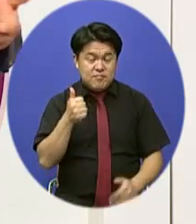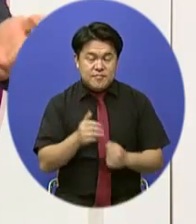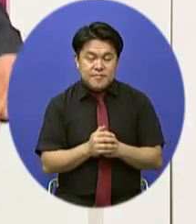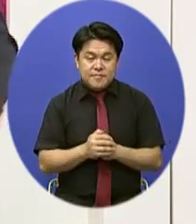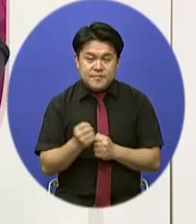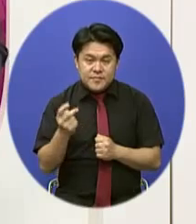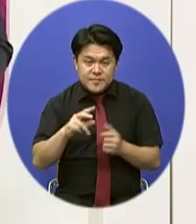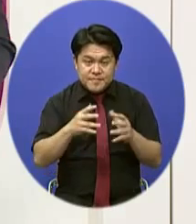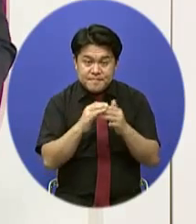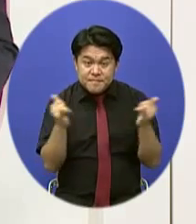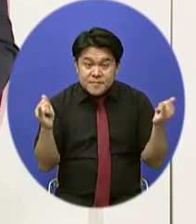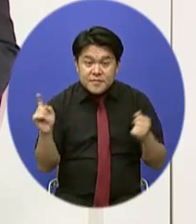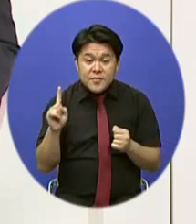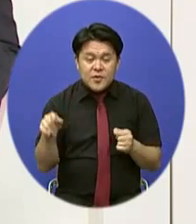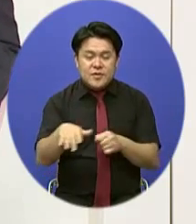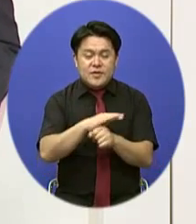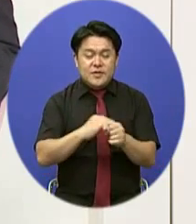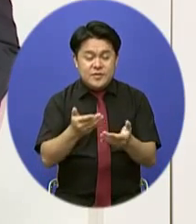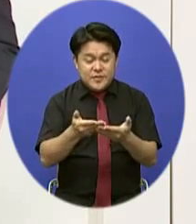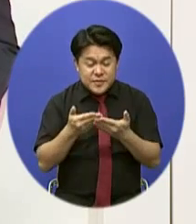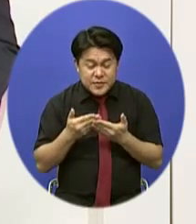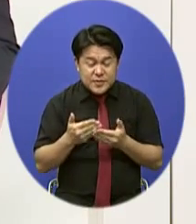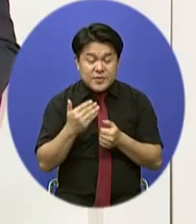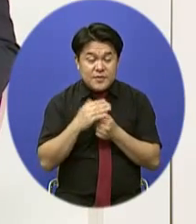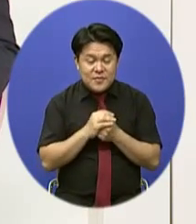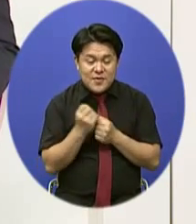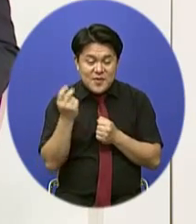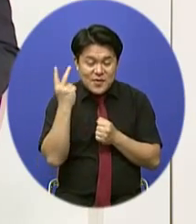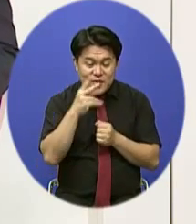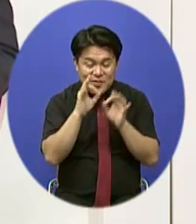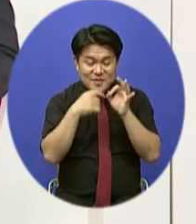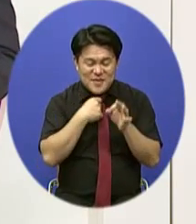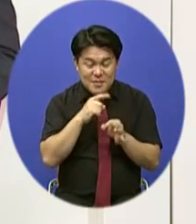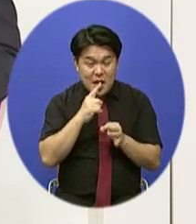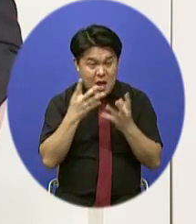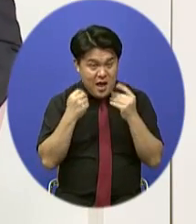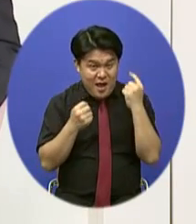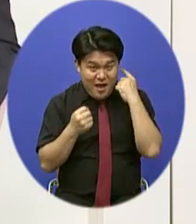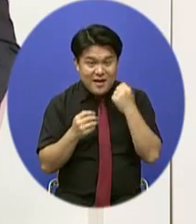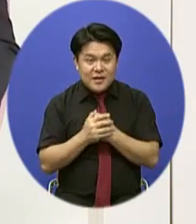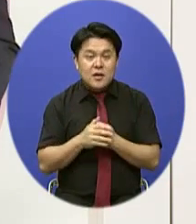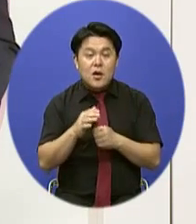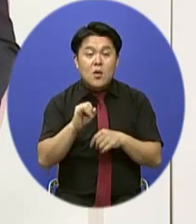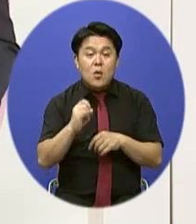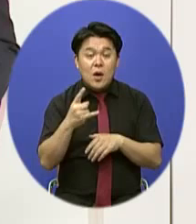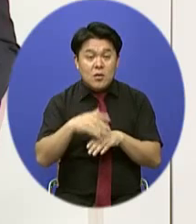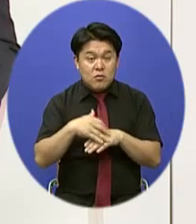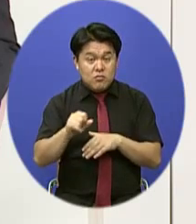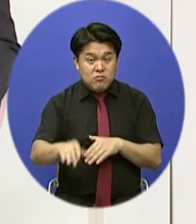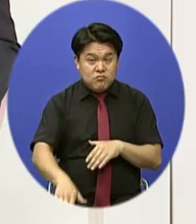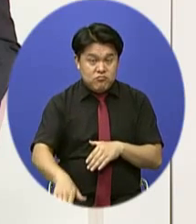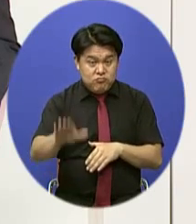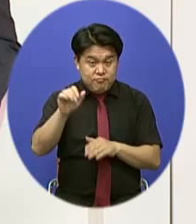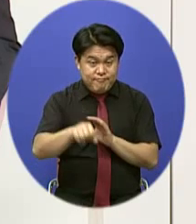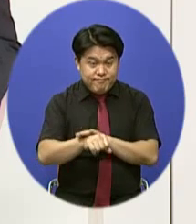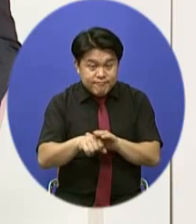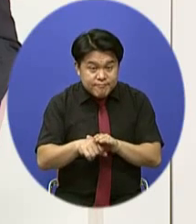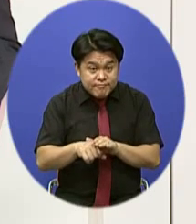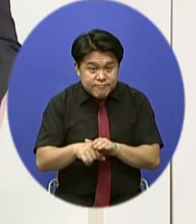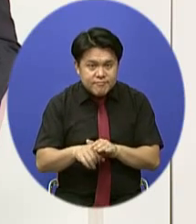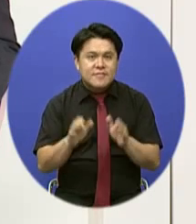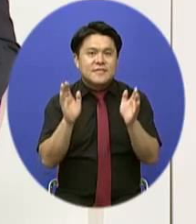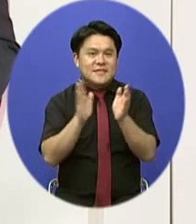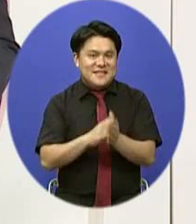그만큼 전 국민들이 사랑해 주셔서 찾아주셔서 네. 좋은 그 외손자 일인데. 잘 크고 있나요? 아유,